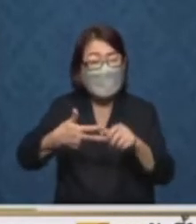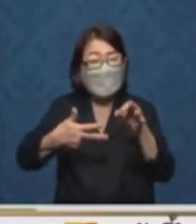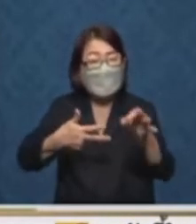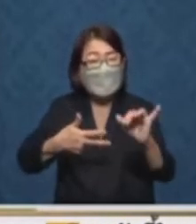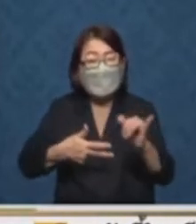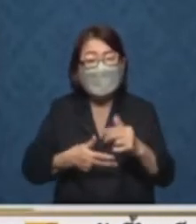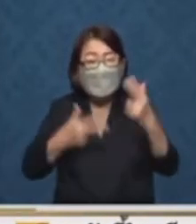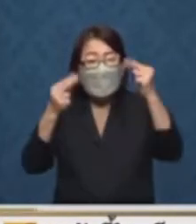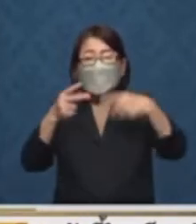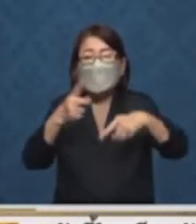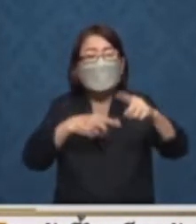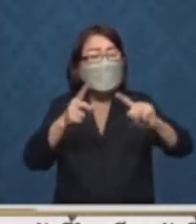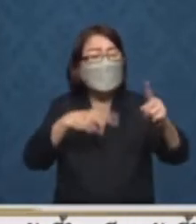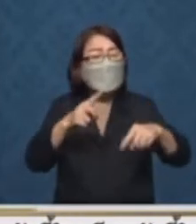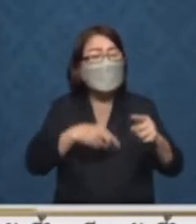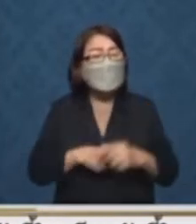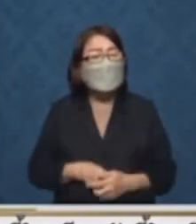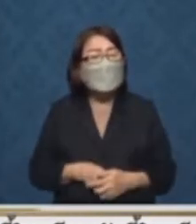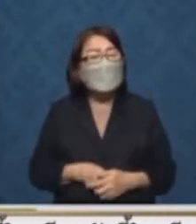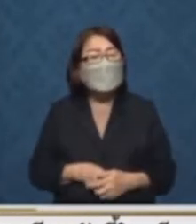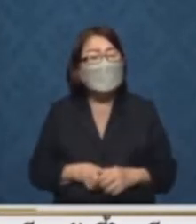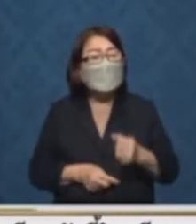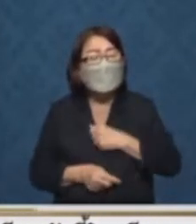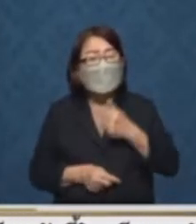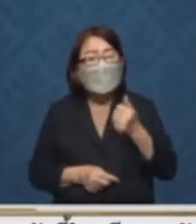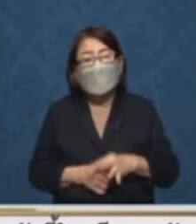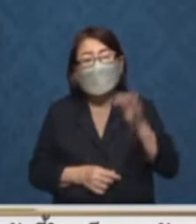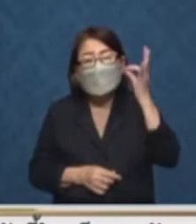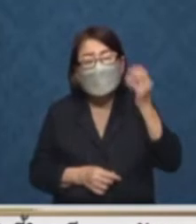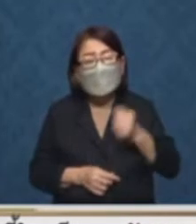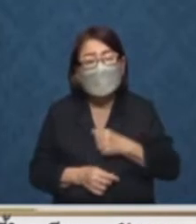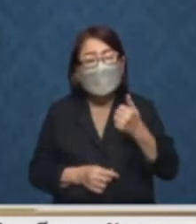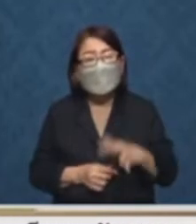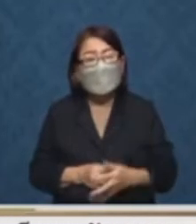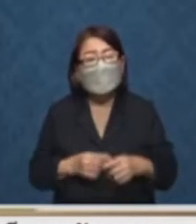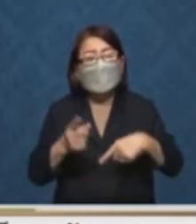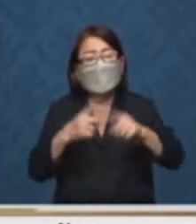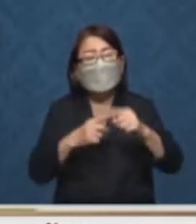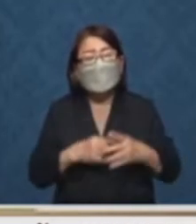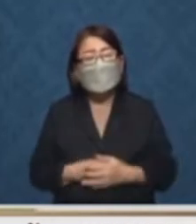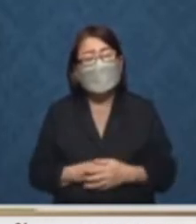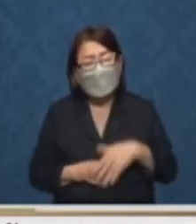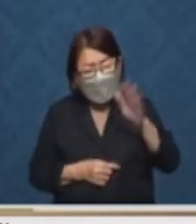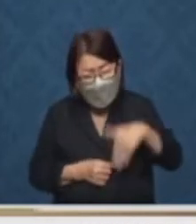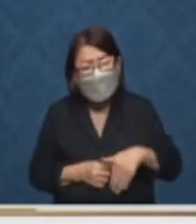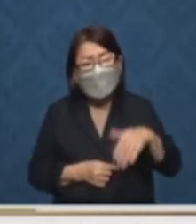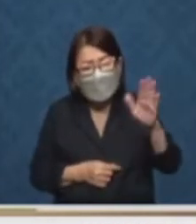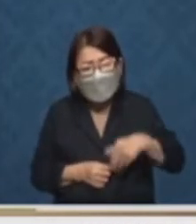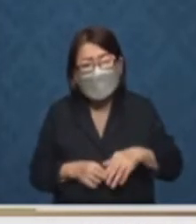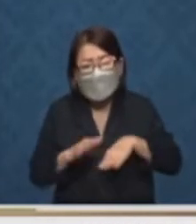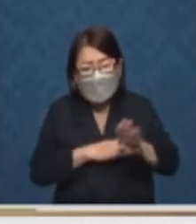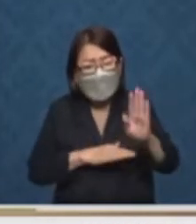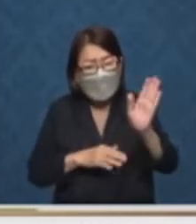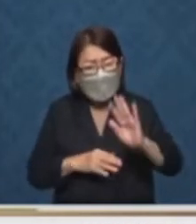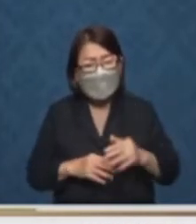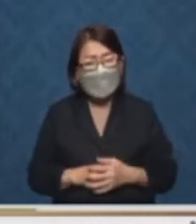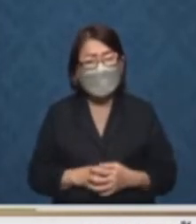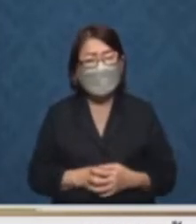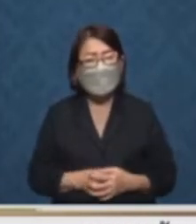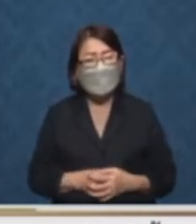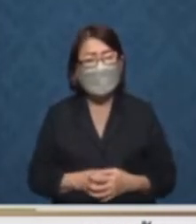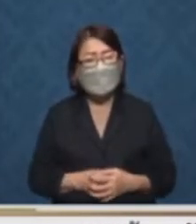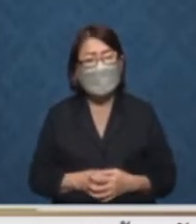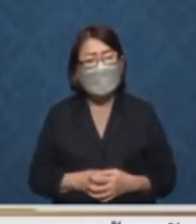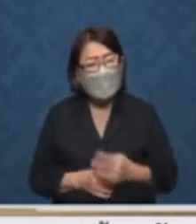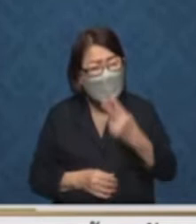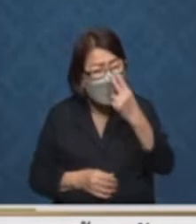ก็ฟังไม่ได้หรือไงครับเดี๋ยวกลับมาฟังนะจะหนีไปไหนนะว่าฟังความ